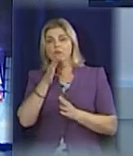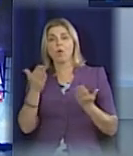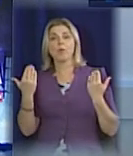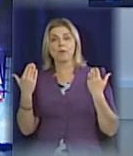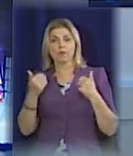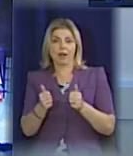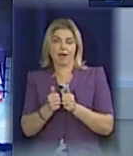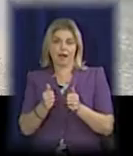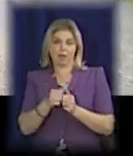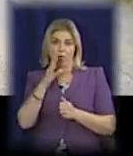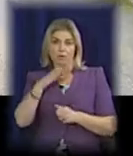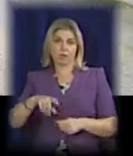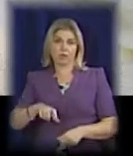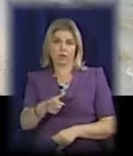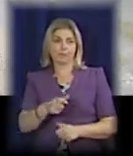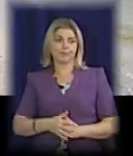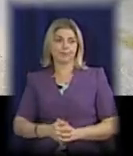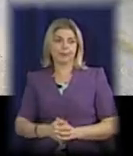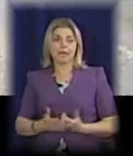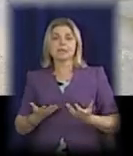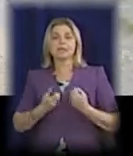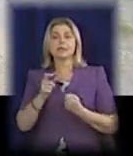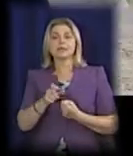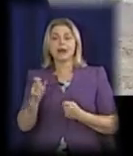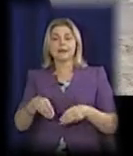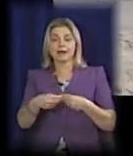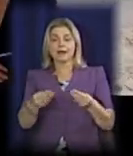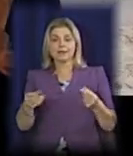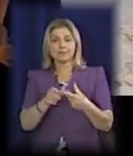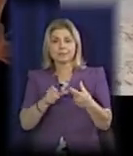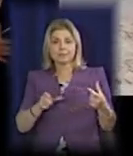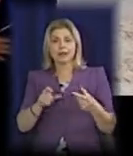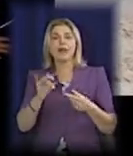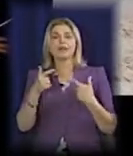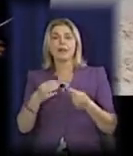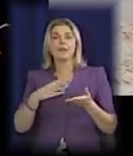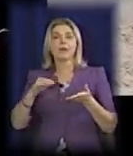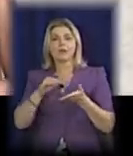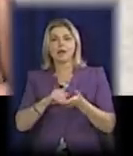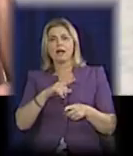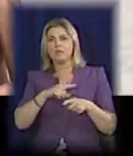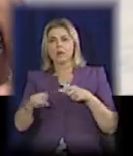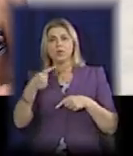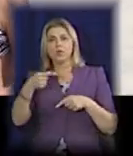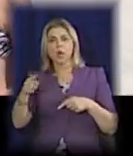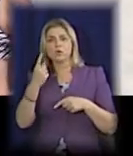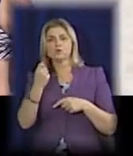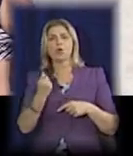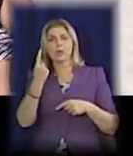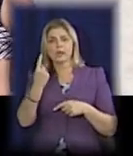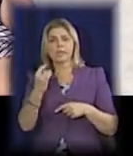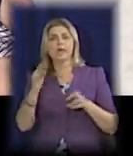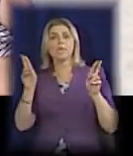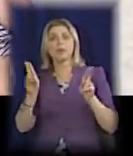біля води. Рятувальники роздали профілактичні листівки, де зазначений екстрений номер служби порятунку 101 та є